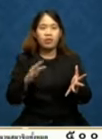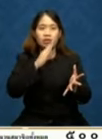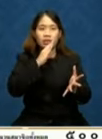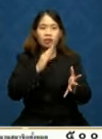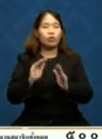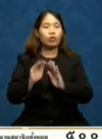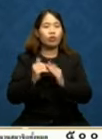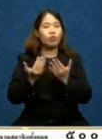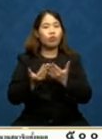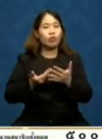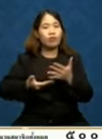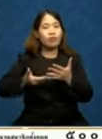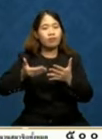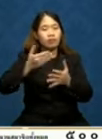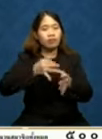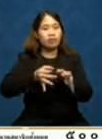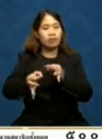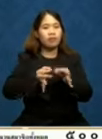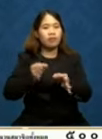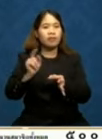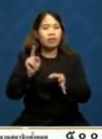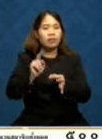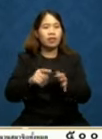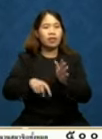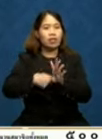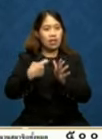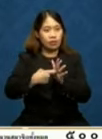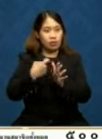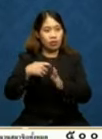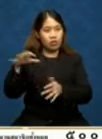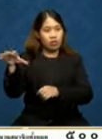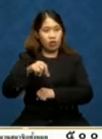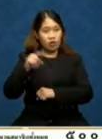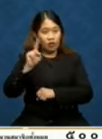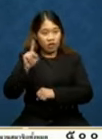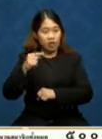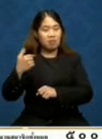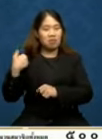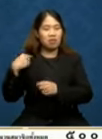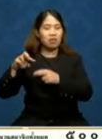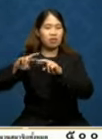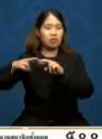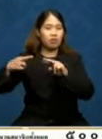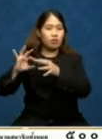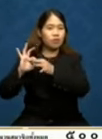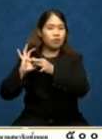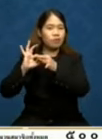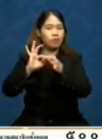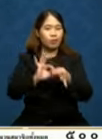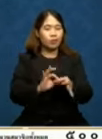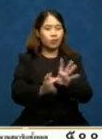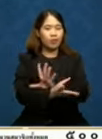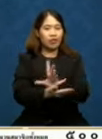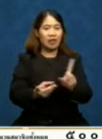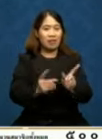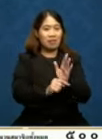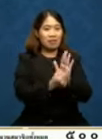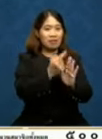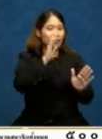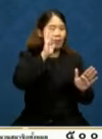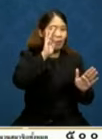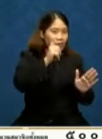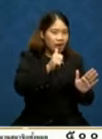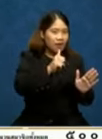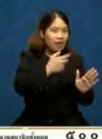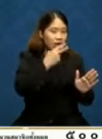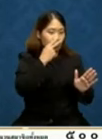วครับสามารถอธิบายได้ครับสาเหตุความรุนแรงที่เกิดจากการสืบทอดพฤติกรรมและวัฒนธรรมความรุนแรงจากพ่อแม่